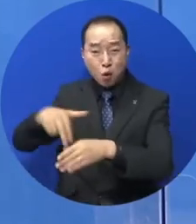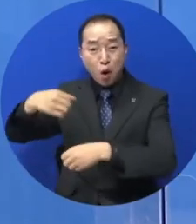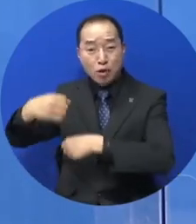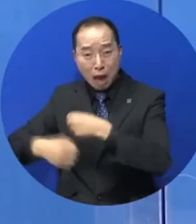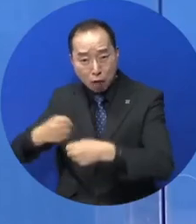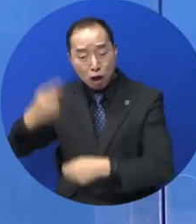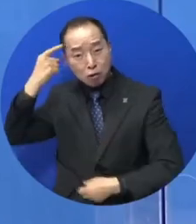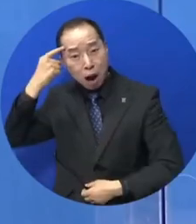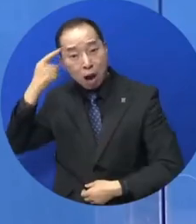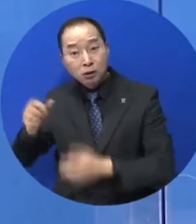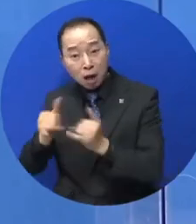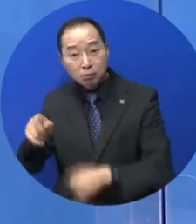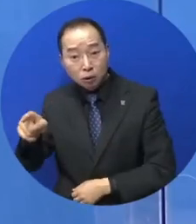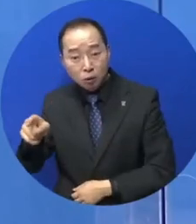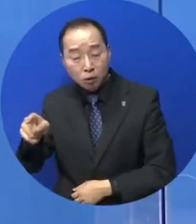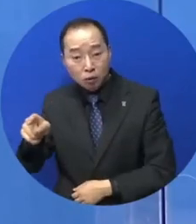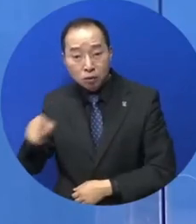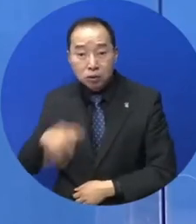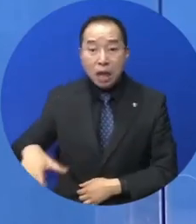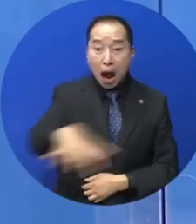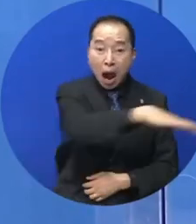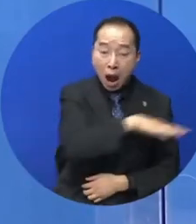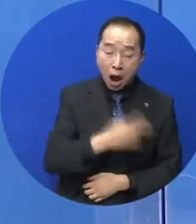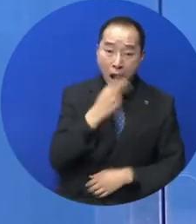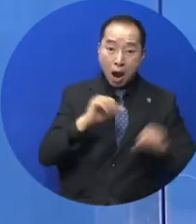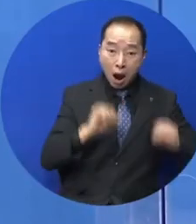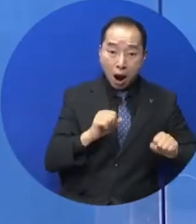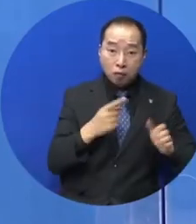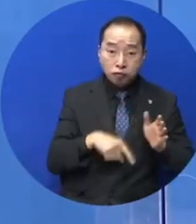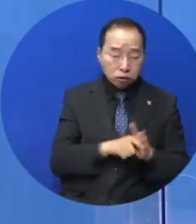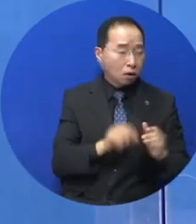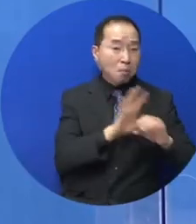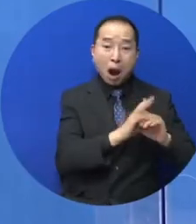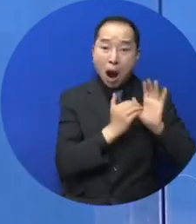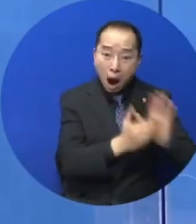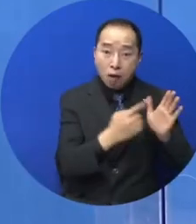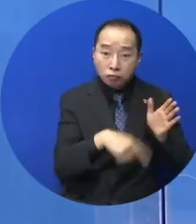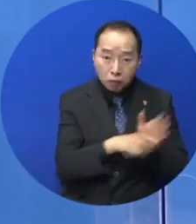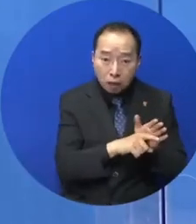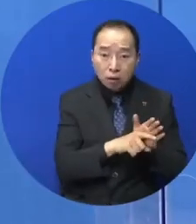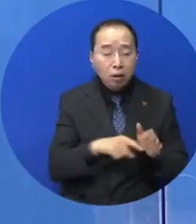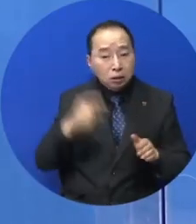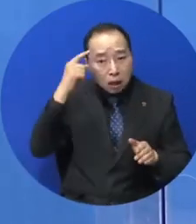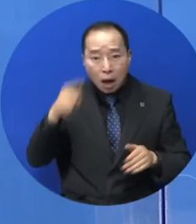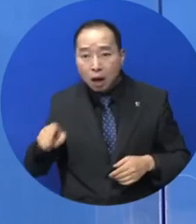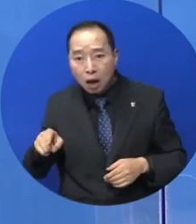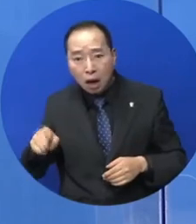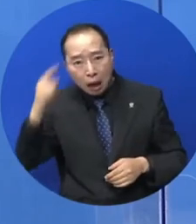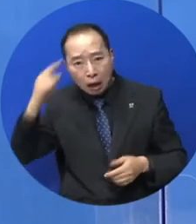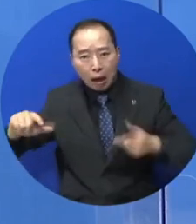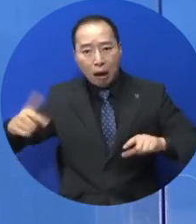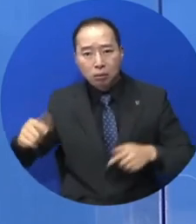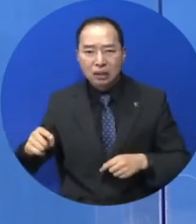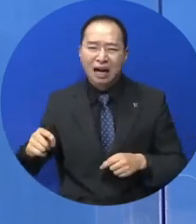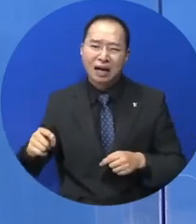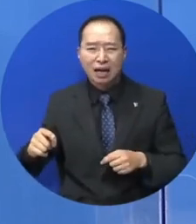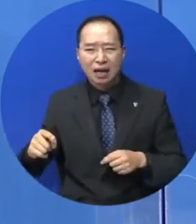생각하시는 분들과 이 공동체의 존립을 위한 방역을 고민하는 이 안에 접점을 좀 만들어야 할 텐데